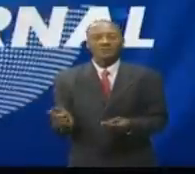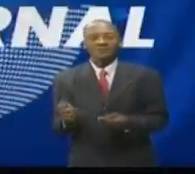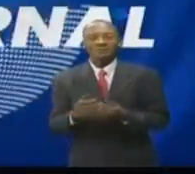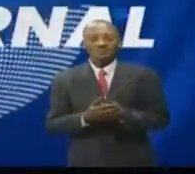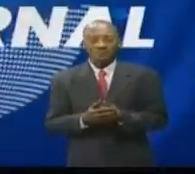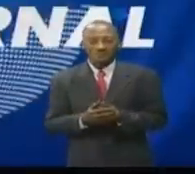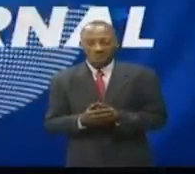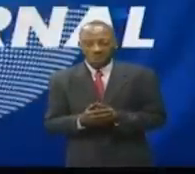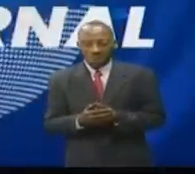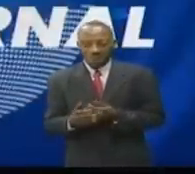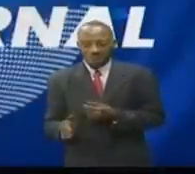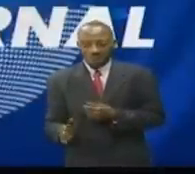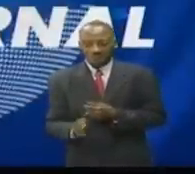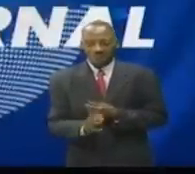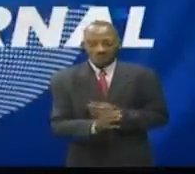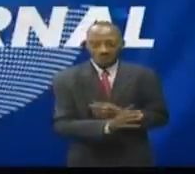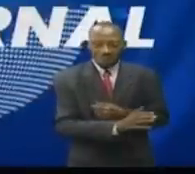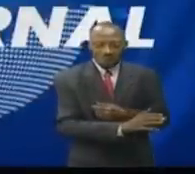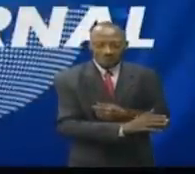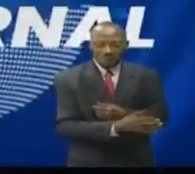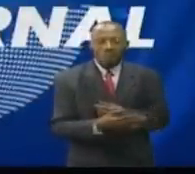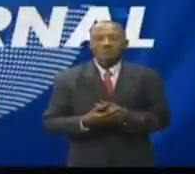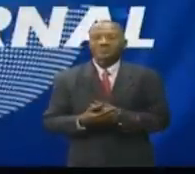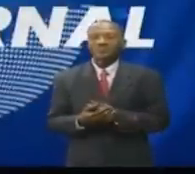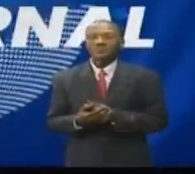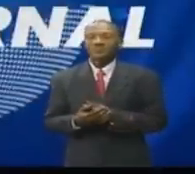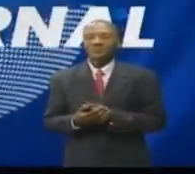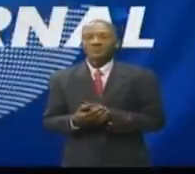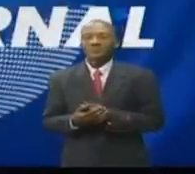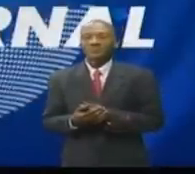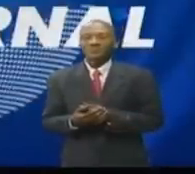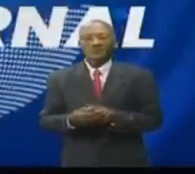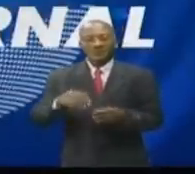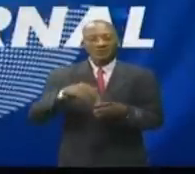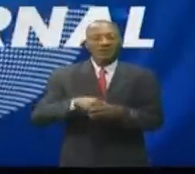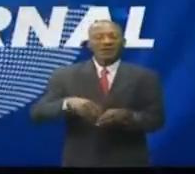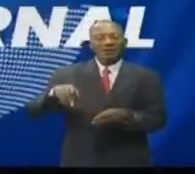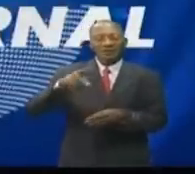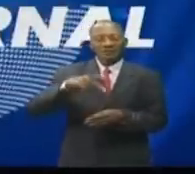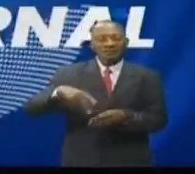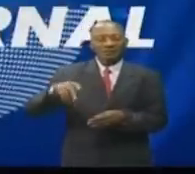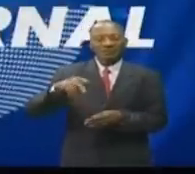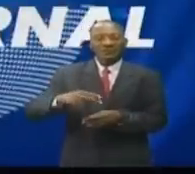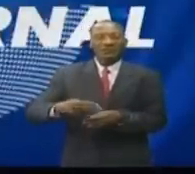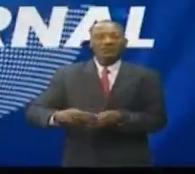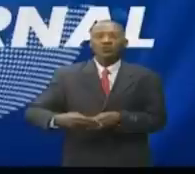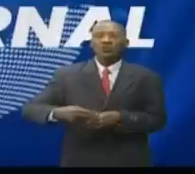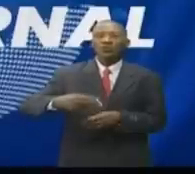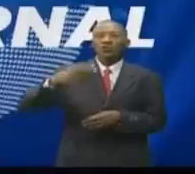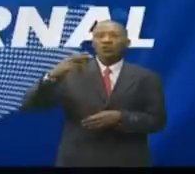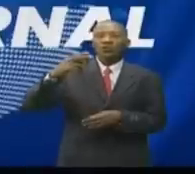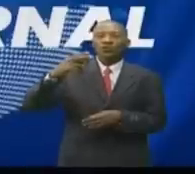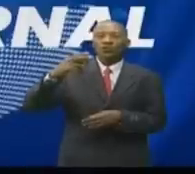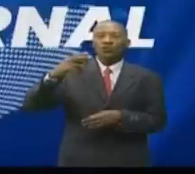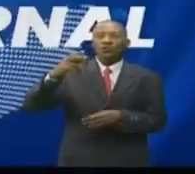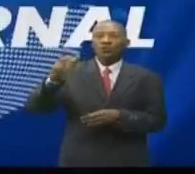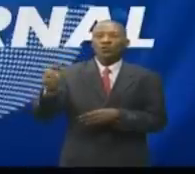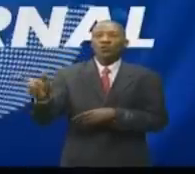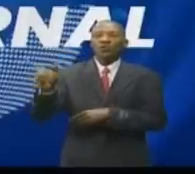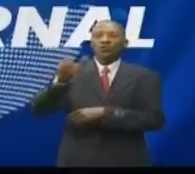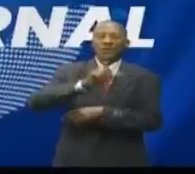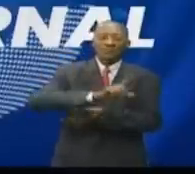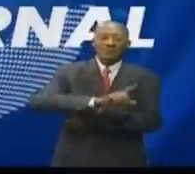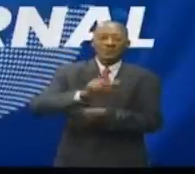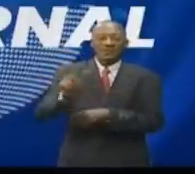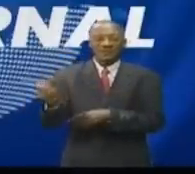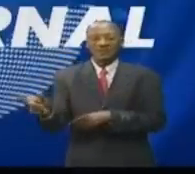Et les structures sous tutelle du ministère de Pétentique de la province du Haut-Lomami ont bénéficié d'un lot important des matériels informatiques dans